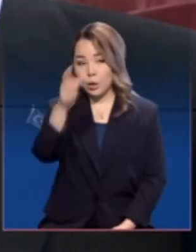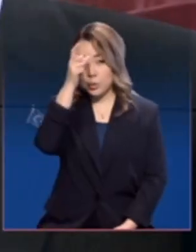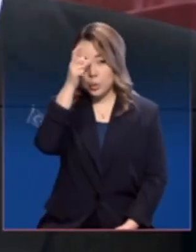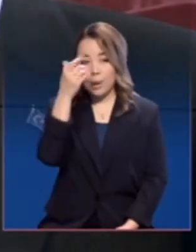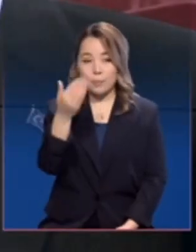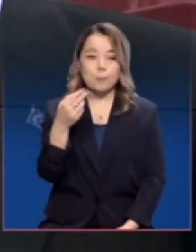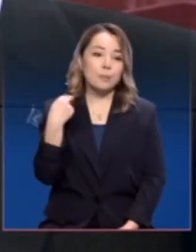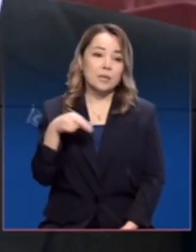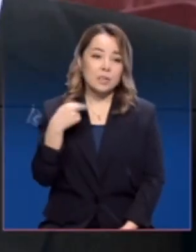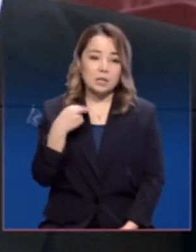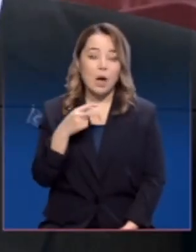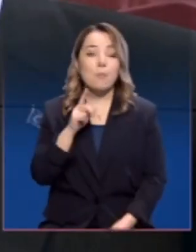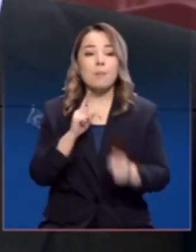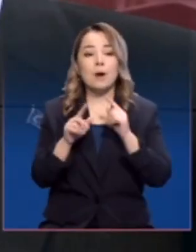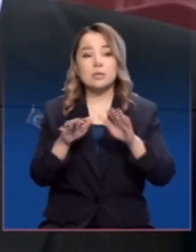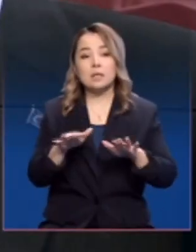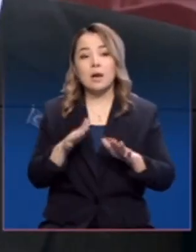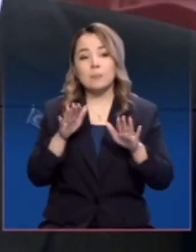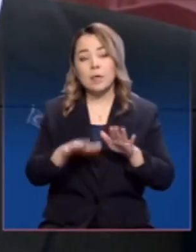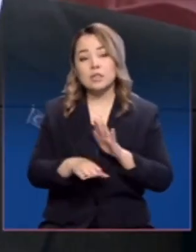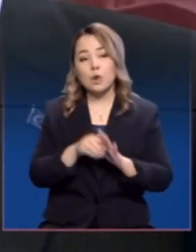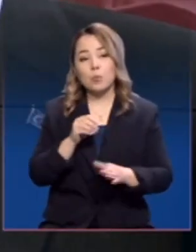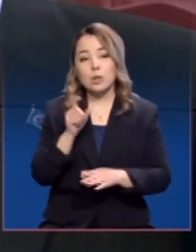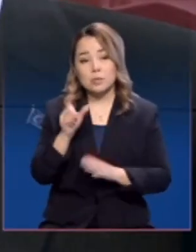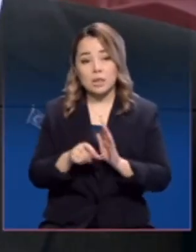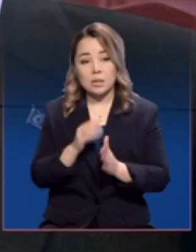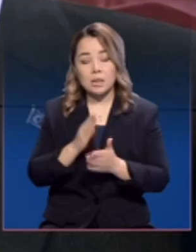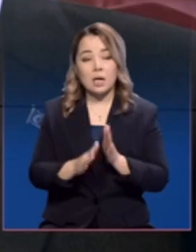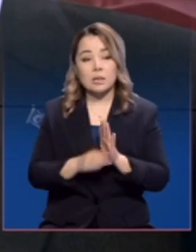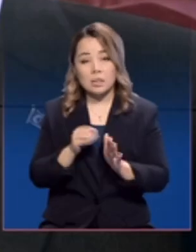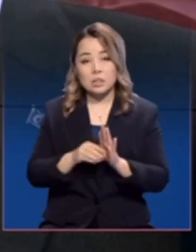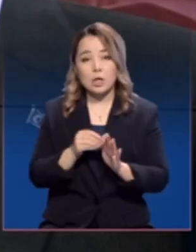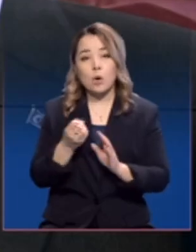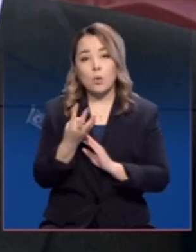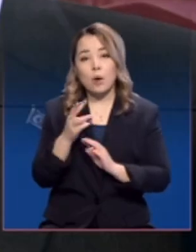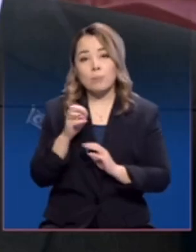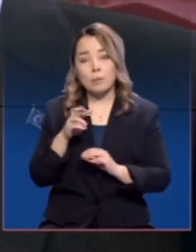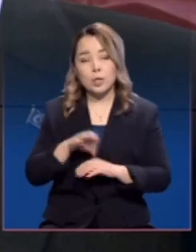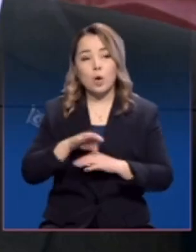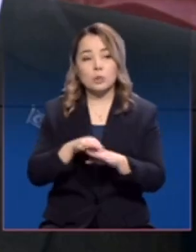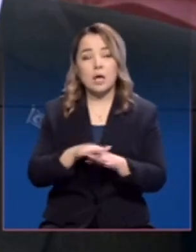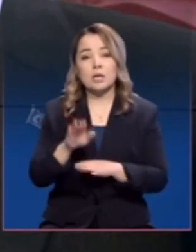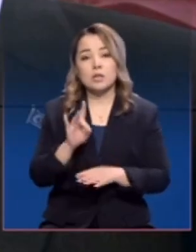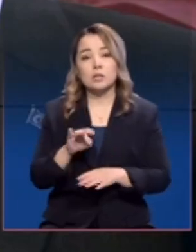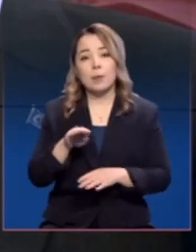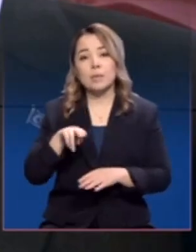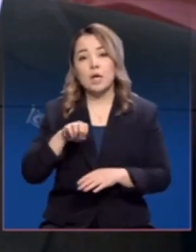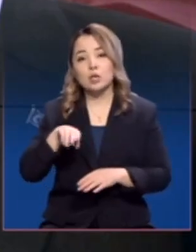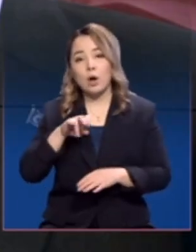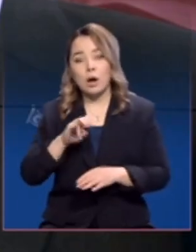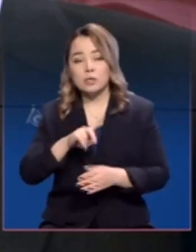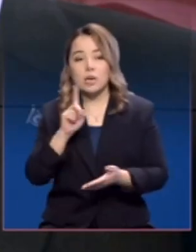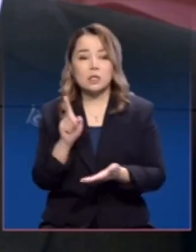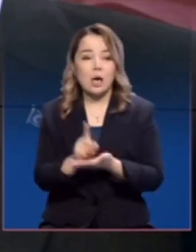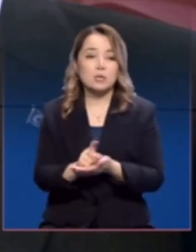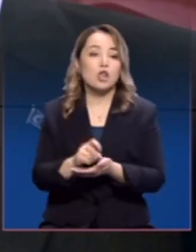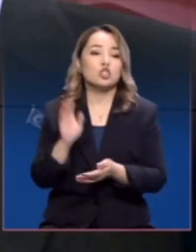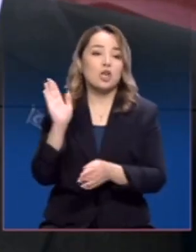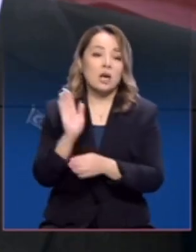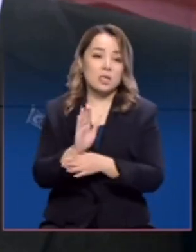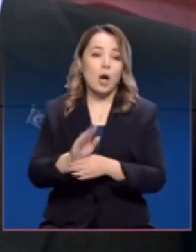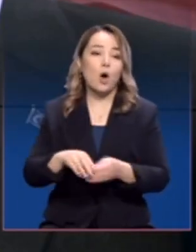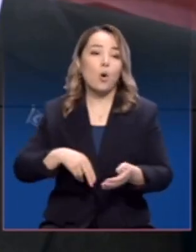Түркиядағы президент пен парламент депутаттарын сайлау ақыры 14 мамырда өтеді. Режеп Тайып Ердоған тиісті жарлыққа қол